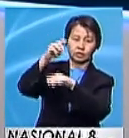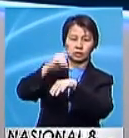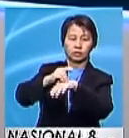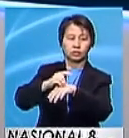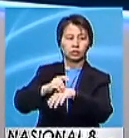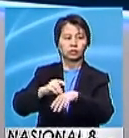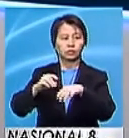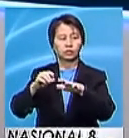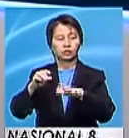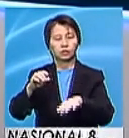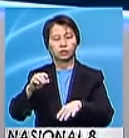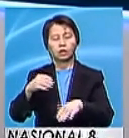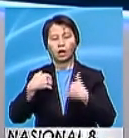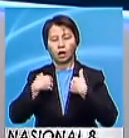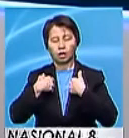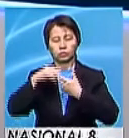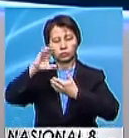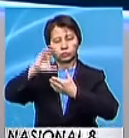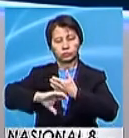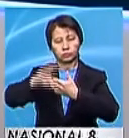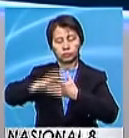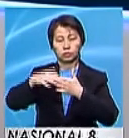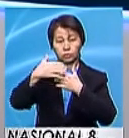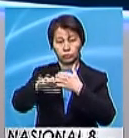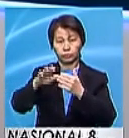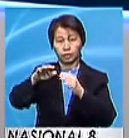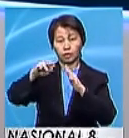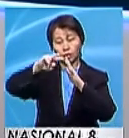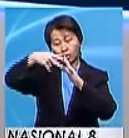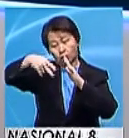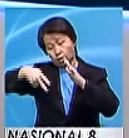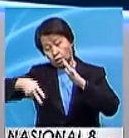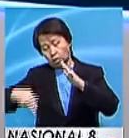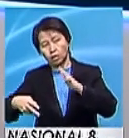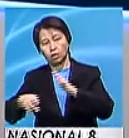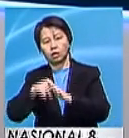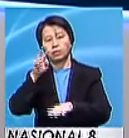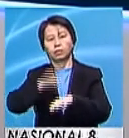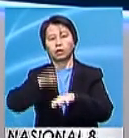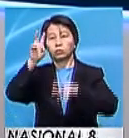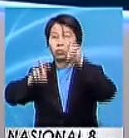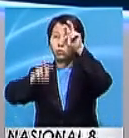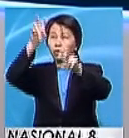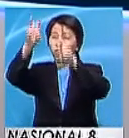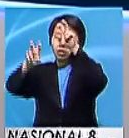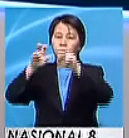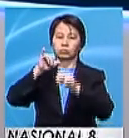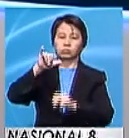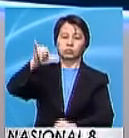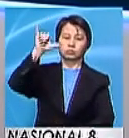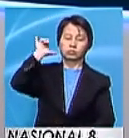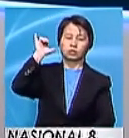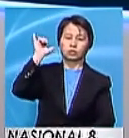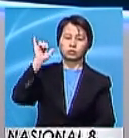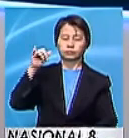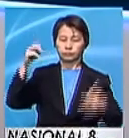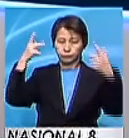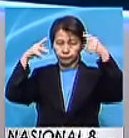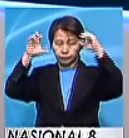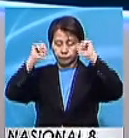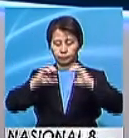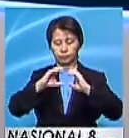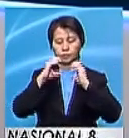Aconcagua, Argentina mengalami kecederaan selepas terjatuh ketika mendaki ke puncak gunung itu semalam. Menurut Presiden